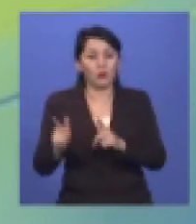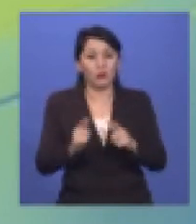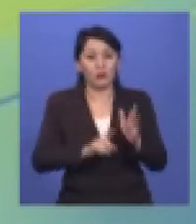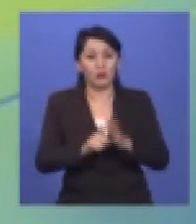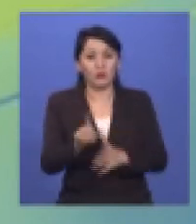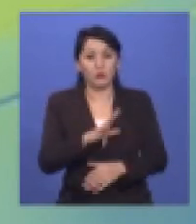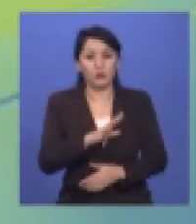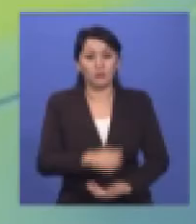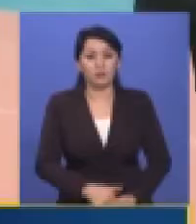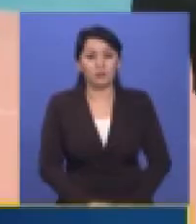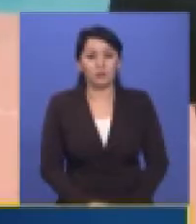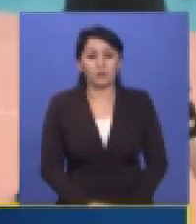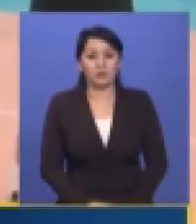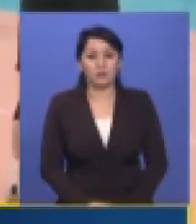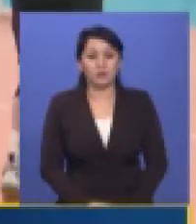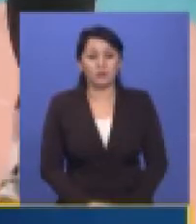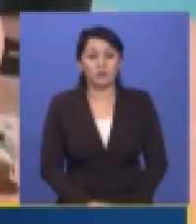үстінде.